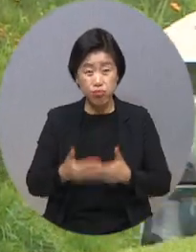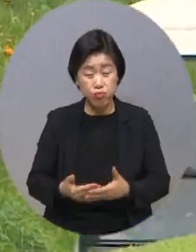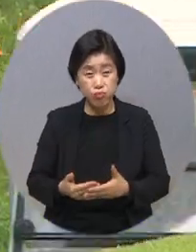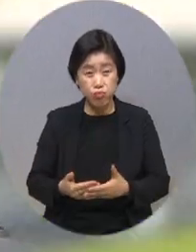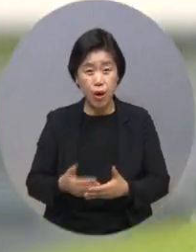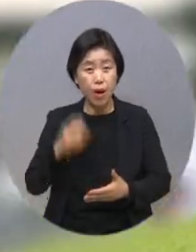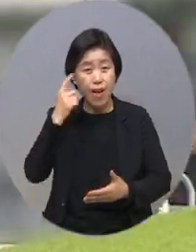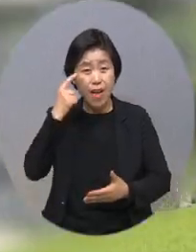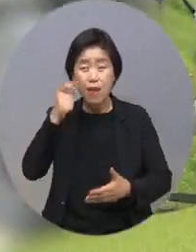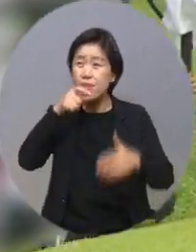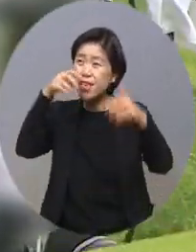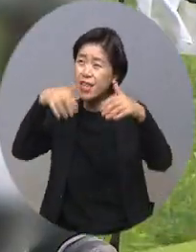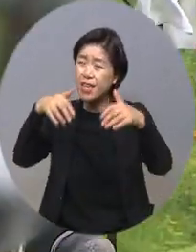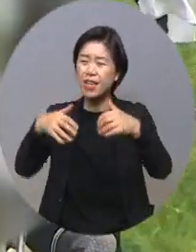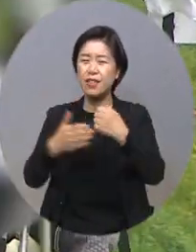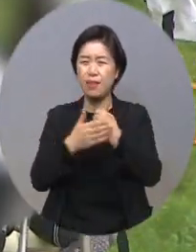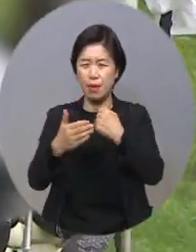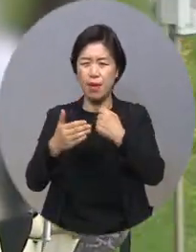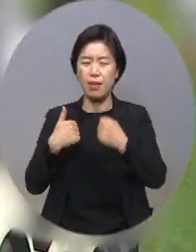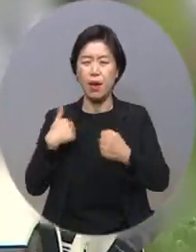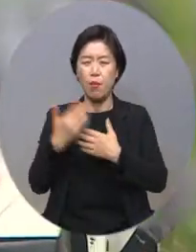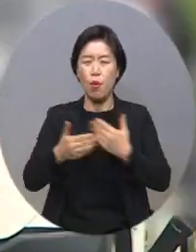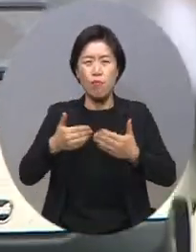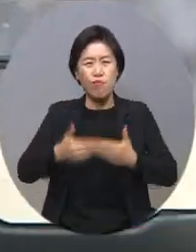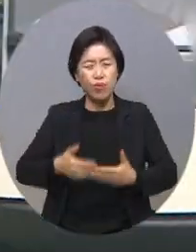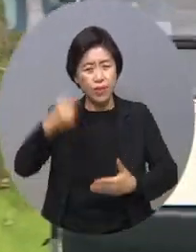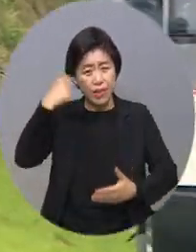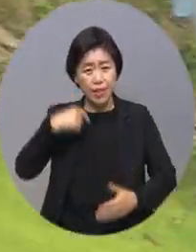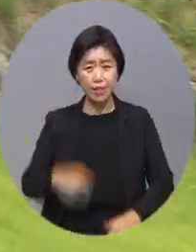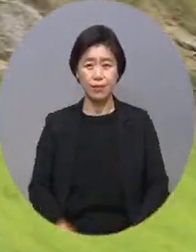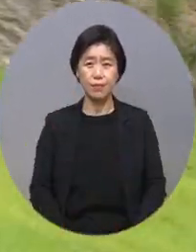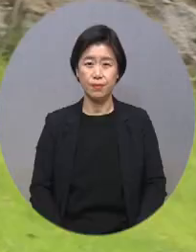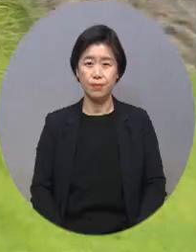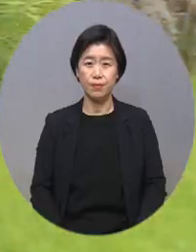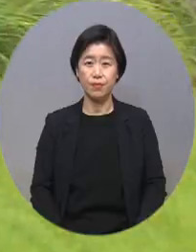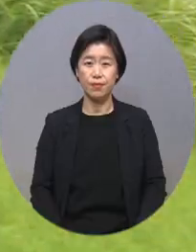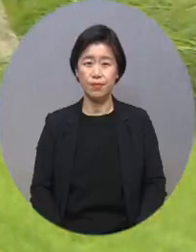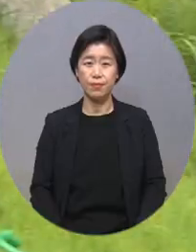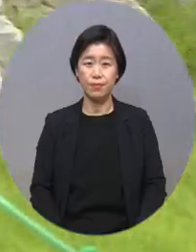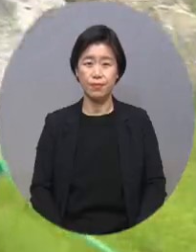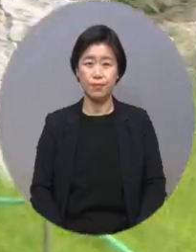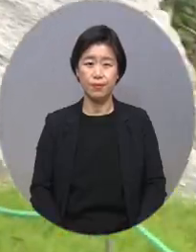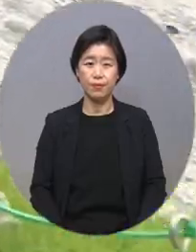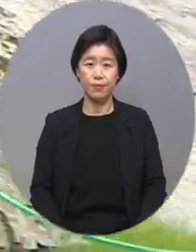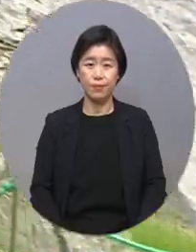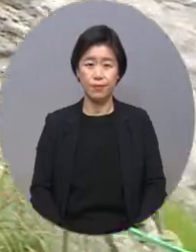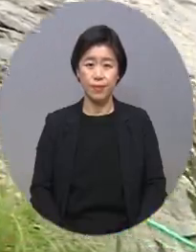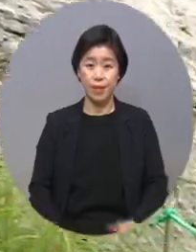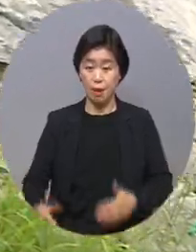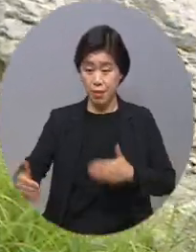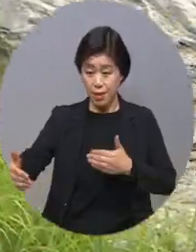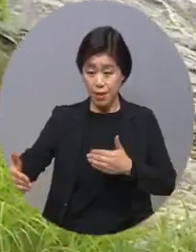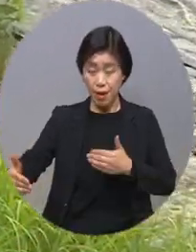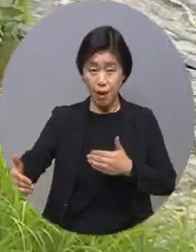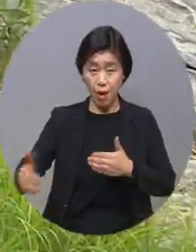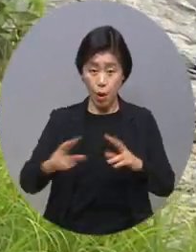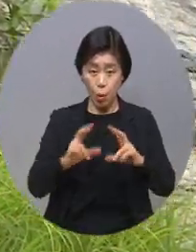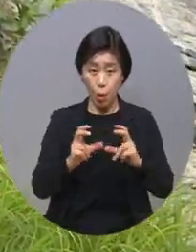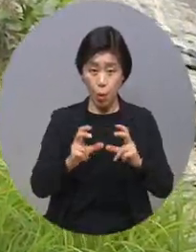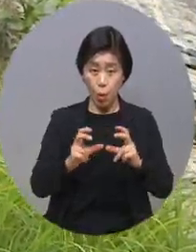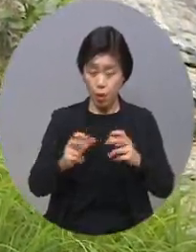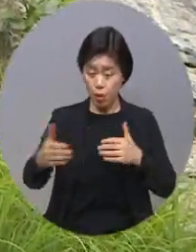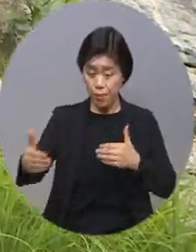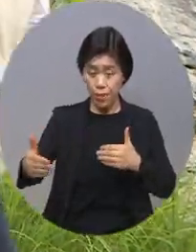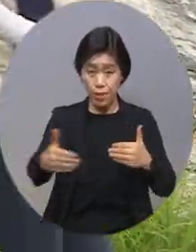몸이 무겁네. 아, 아 이게 몸이. 우와 이걸로 똑같아. 비가 지나갔어. 아 이거 많이